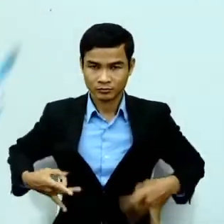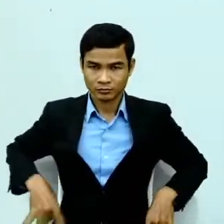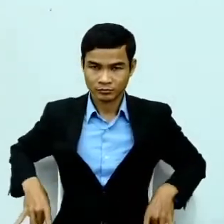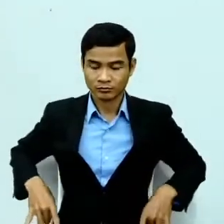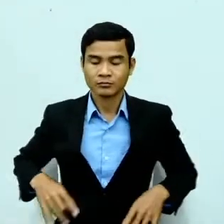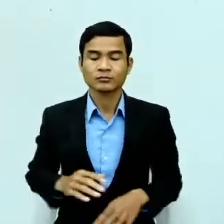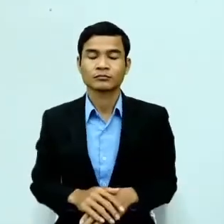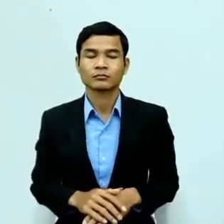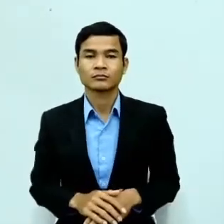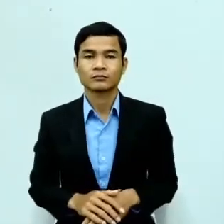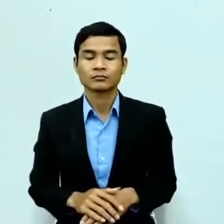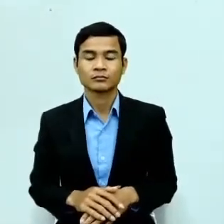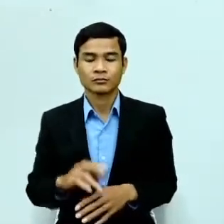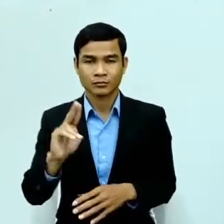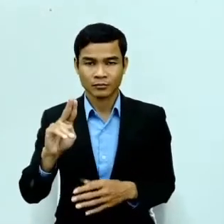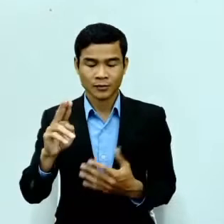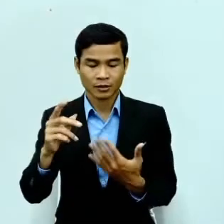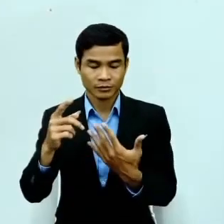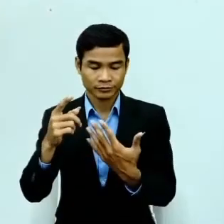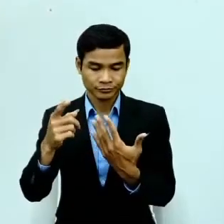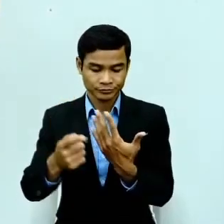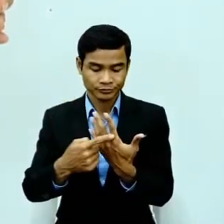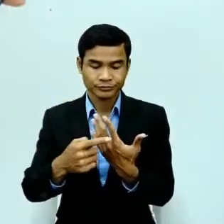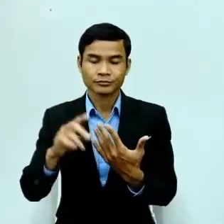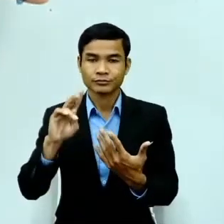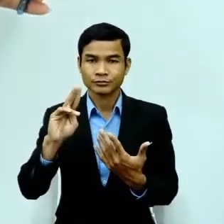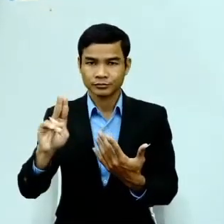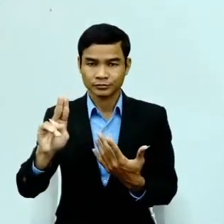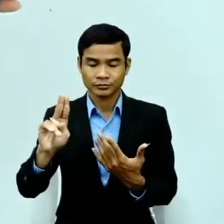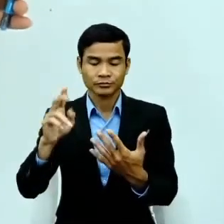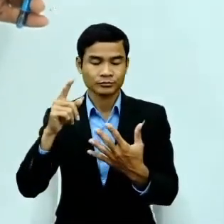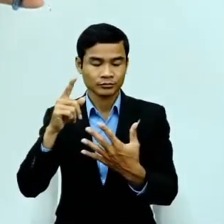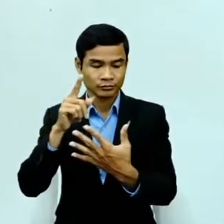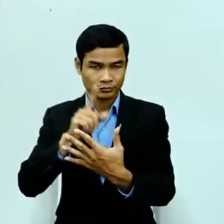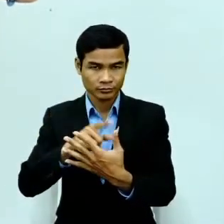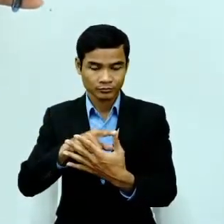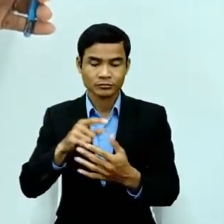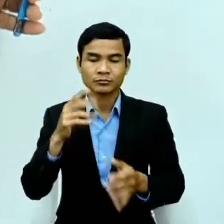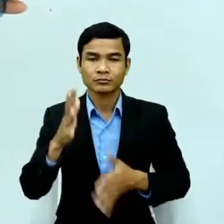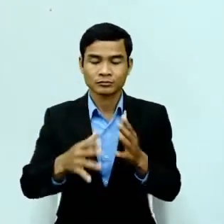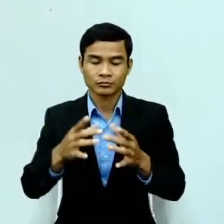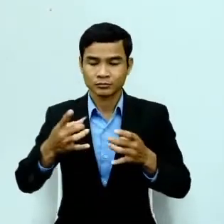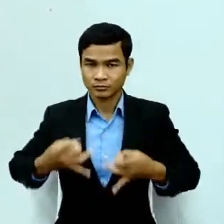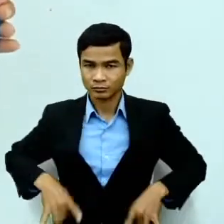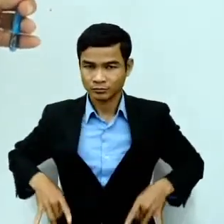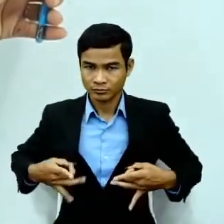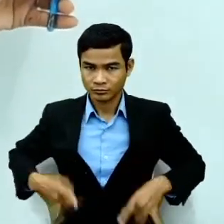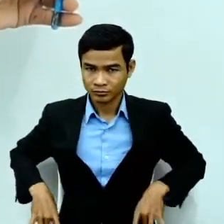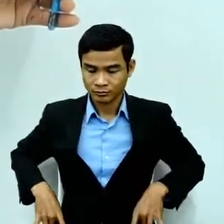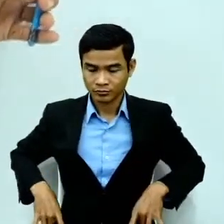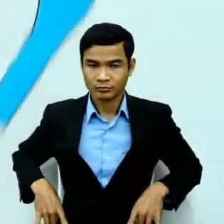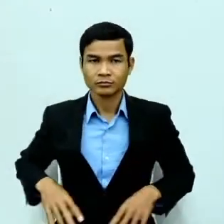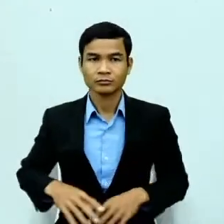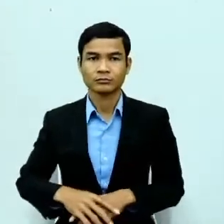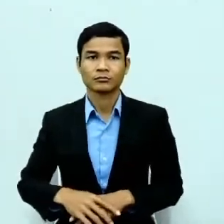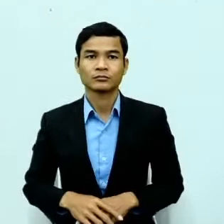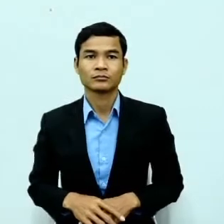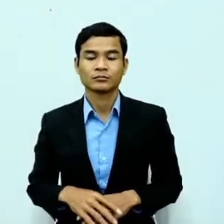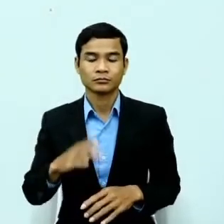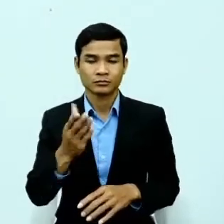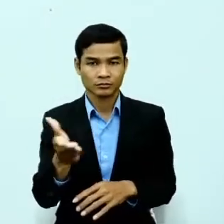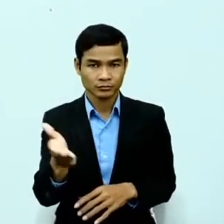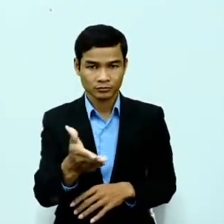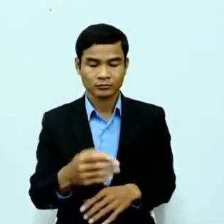lỏ lo ế lẻ lo ó lỏ lẻ lỏ chà